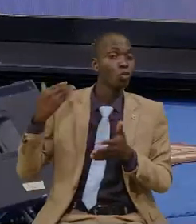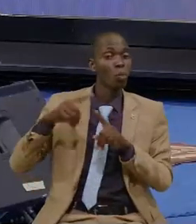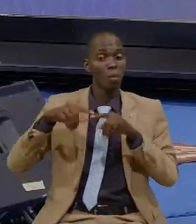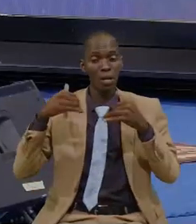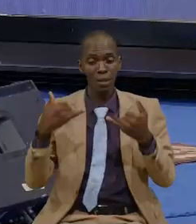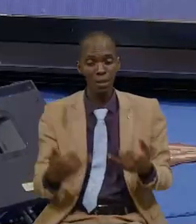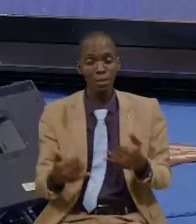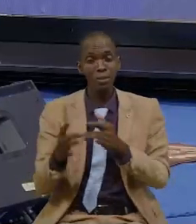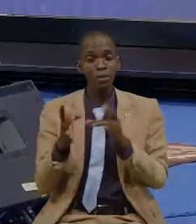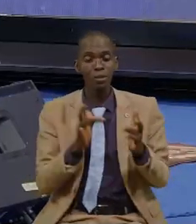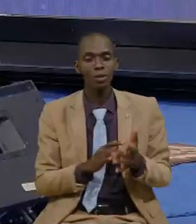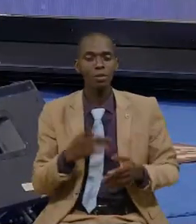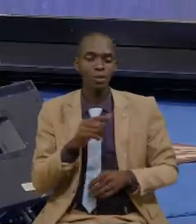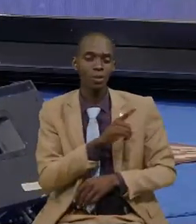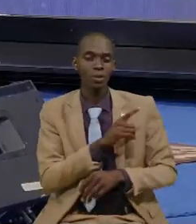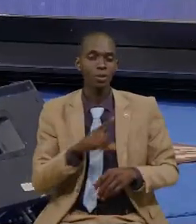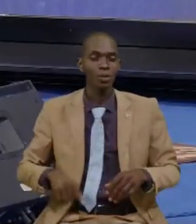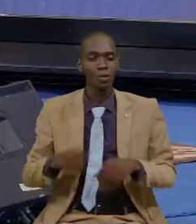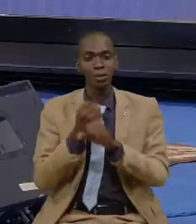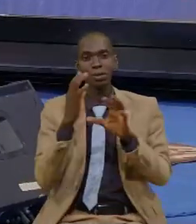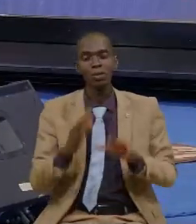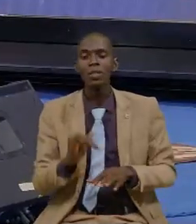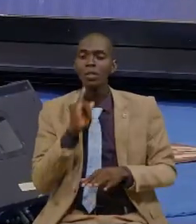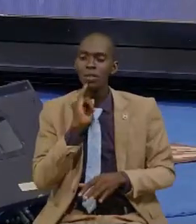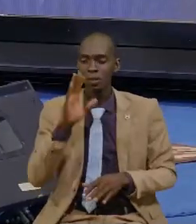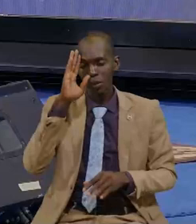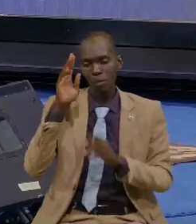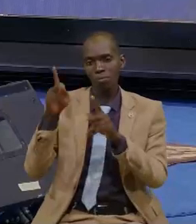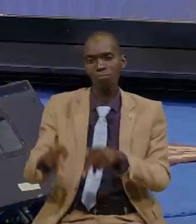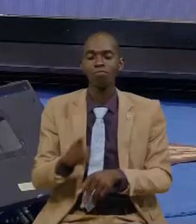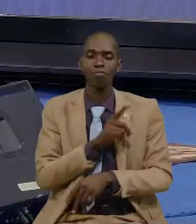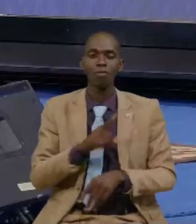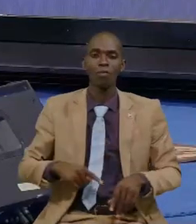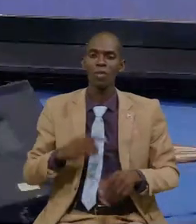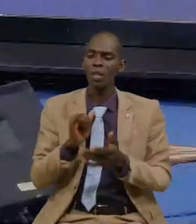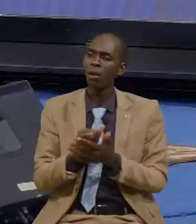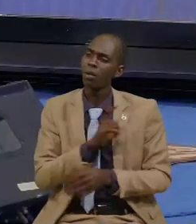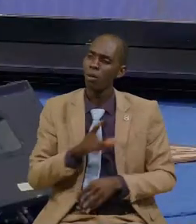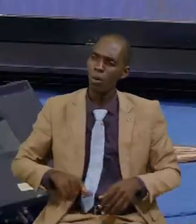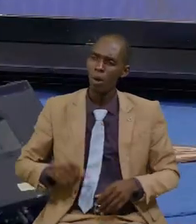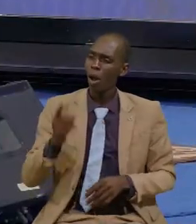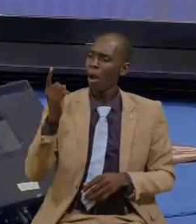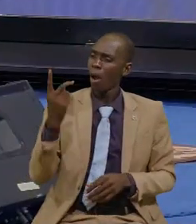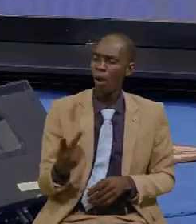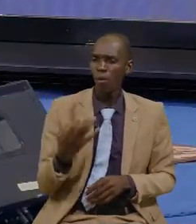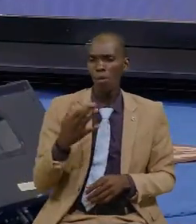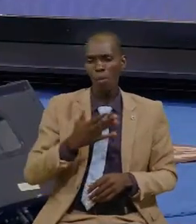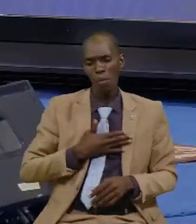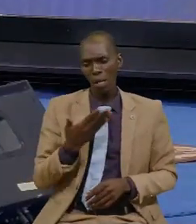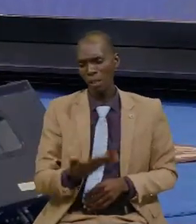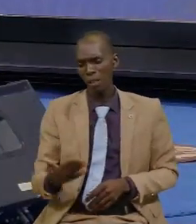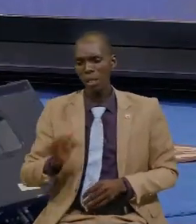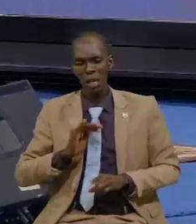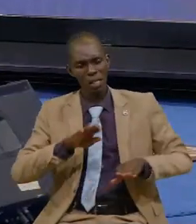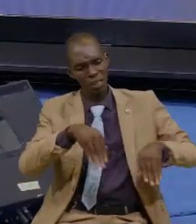immergé, cela l'a dépassé, mais maintenant Jésus est son Seigneur. Il a dit, voici Seigneur,